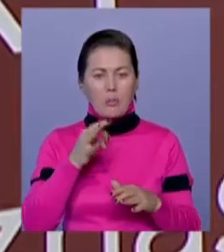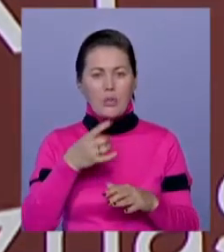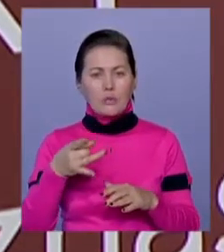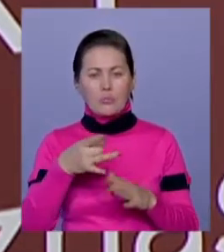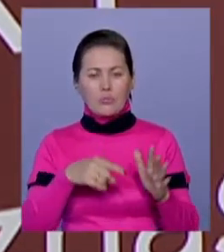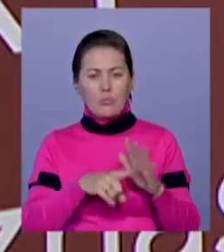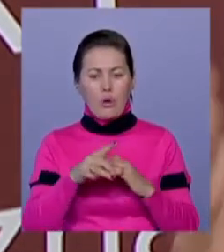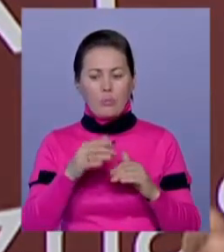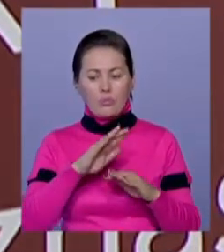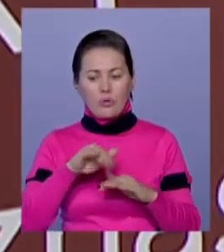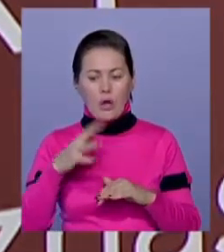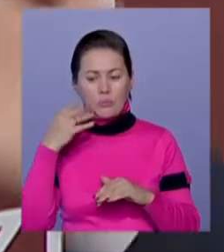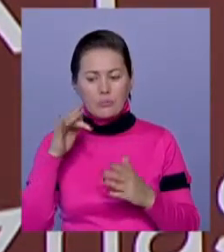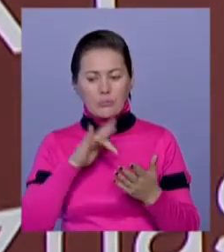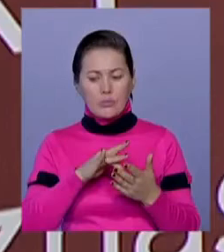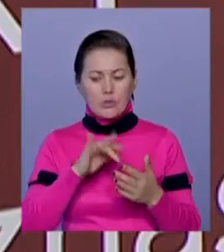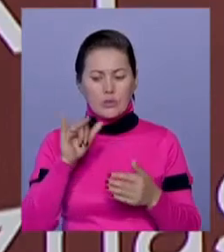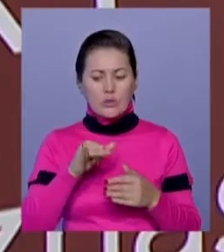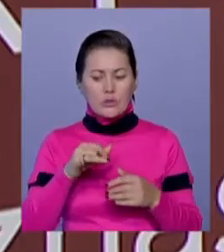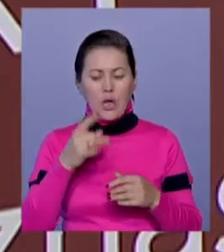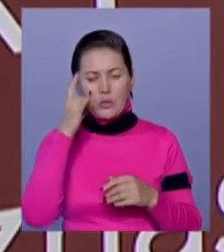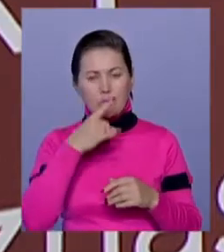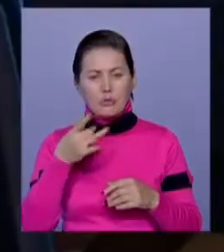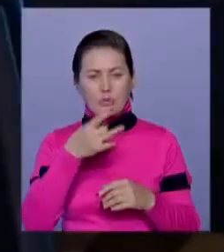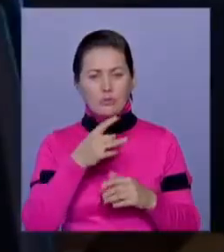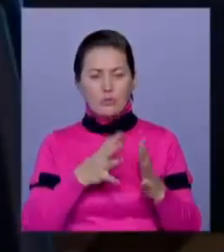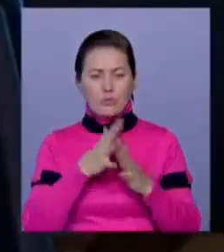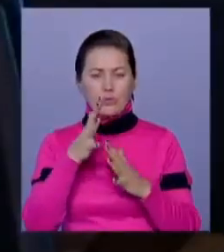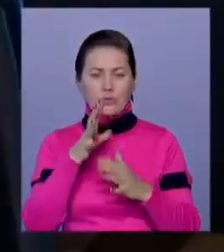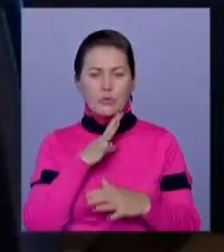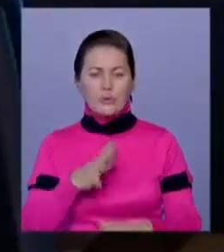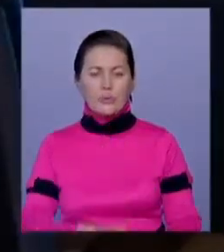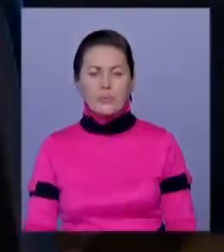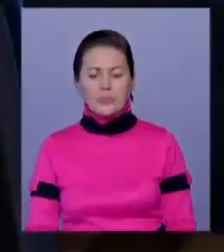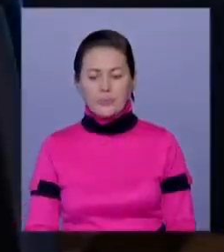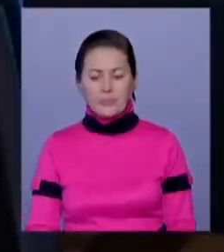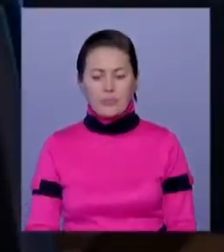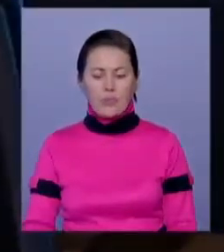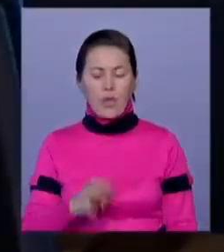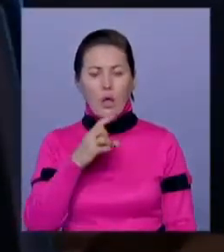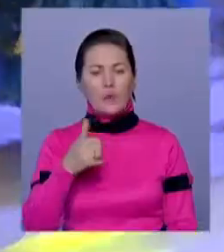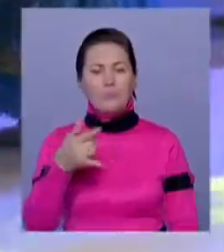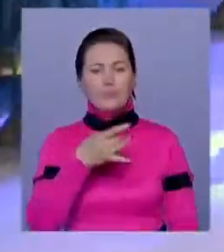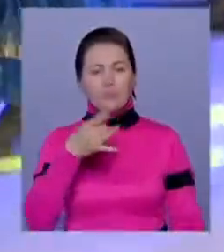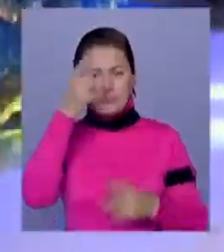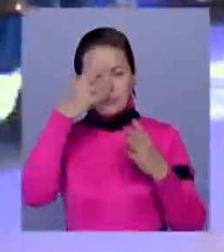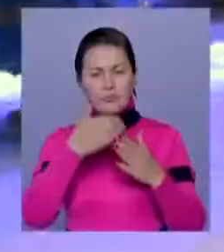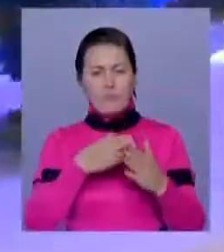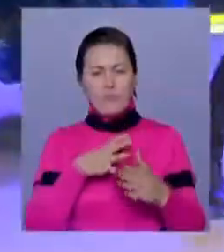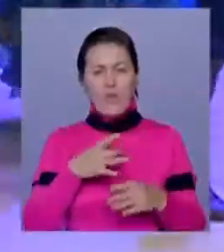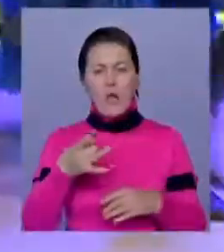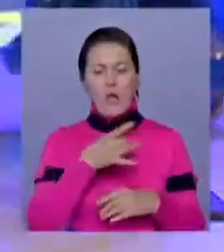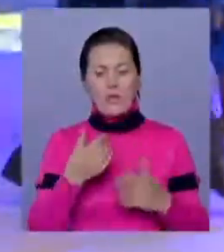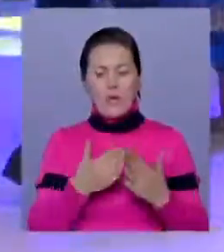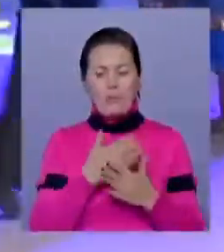ауданынан басталады. Ары қарай Алматы қаласына, Қазақстан Республикасына өседі. Ал Медеу ауданында мереке қарсаңында ауданда